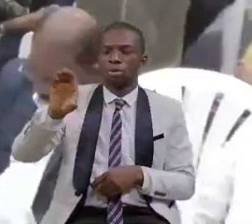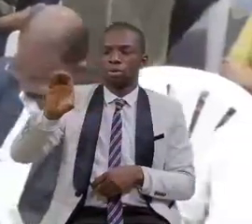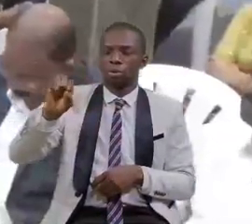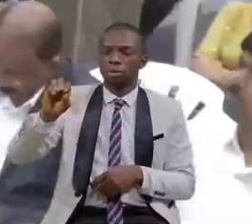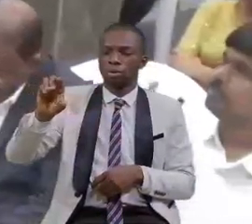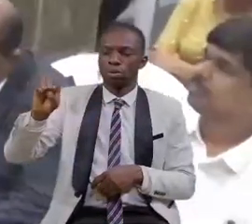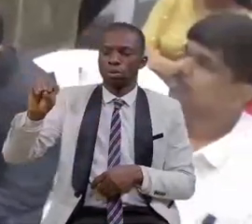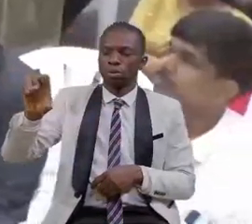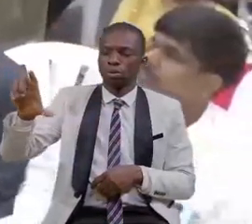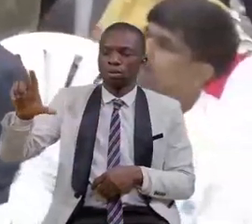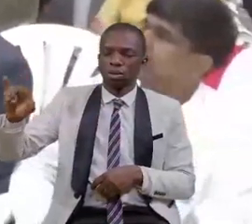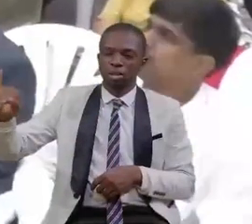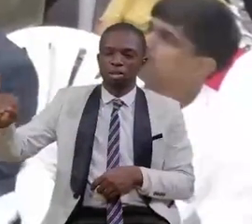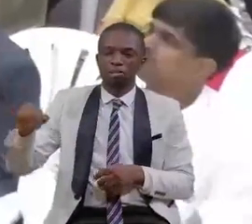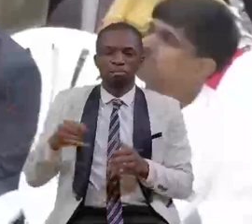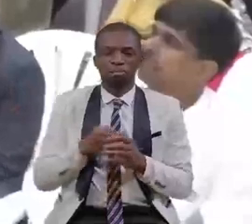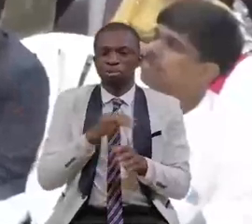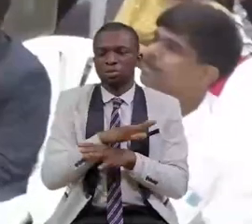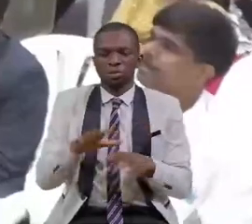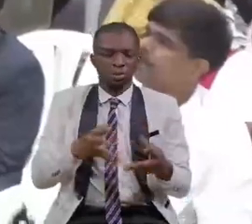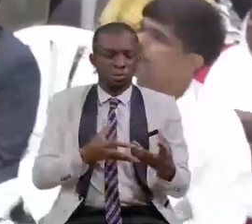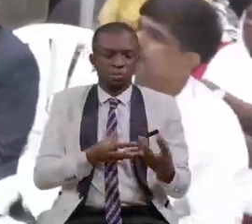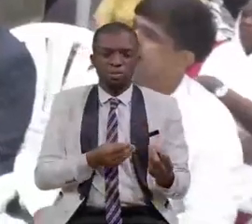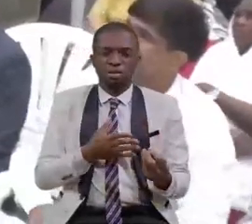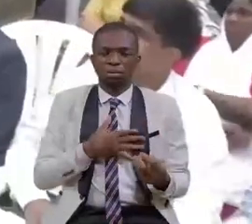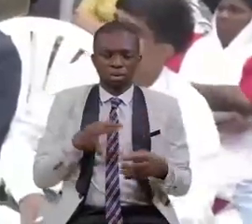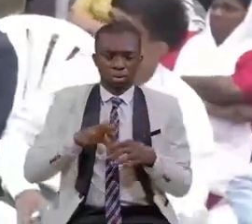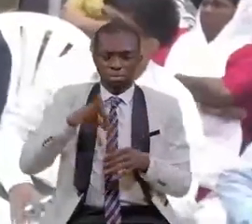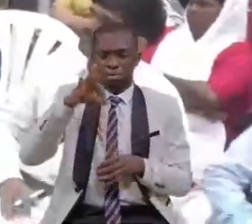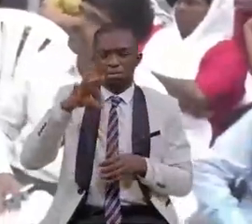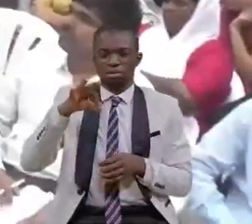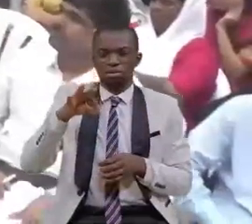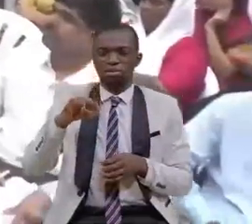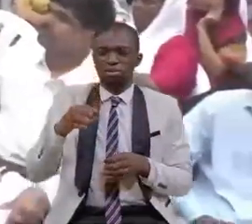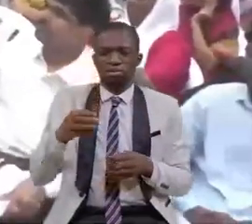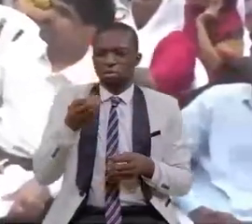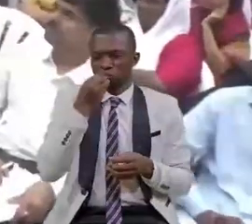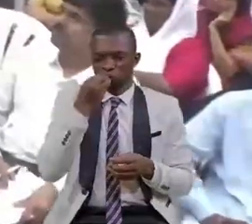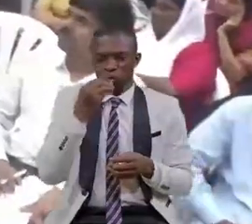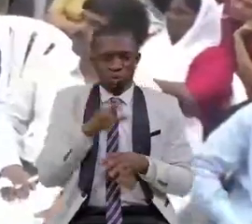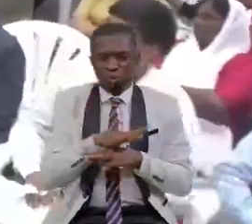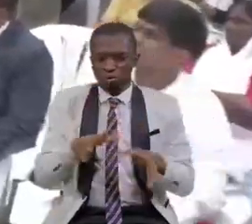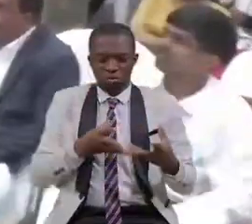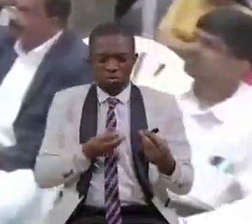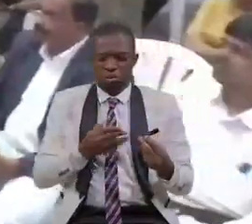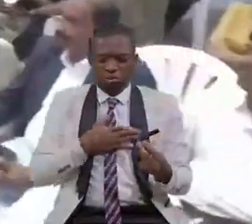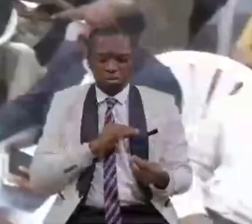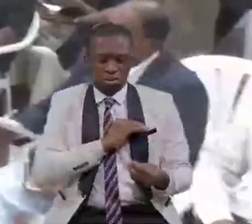Cela ne nourrit pas mon esprit. Cela ne nourrit pas l'âme. Mais,